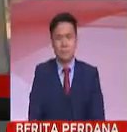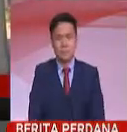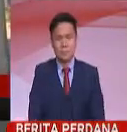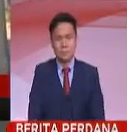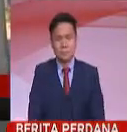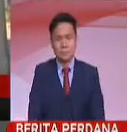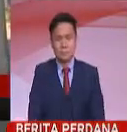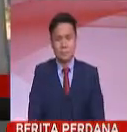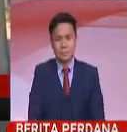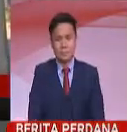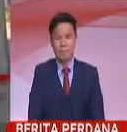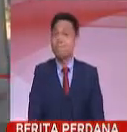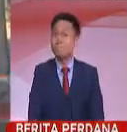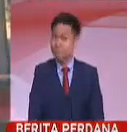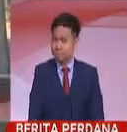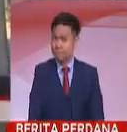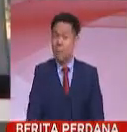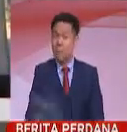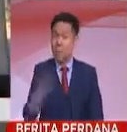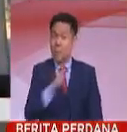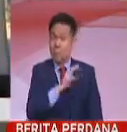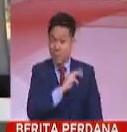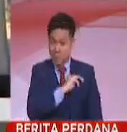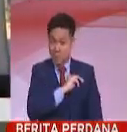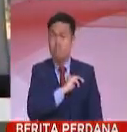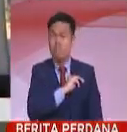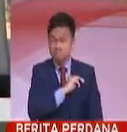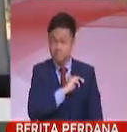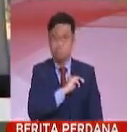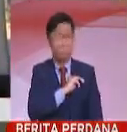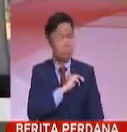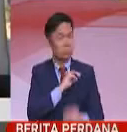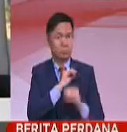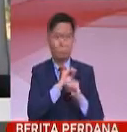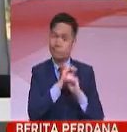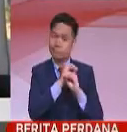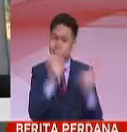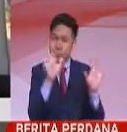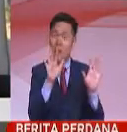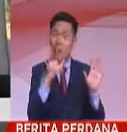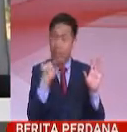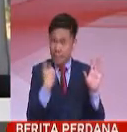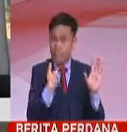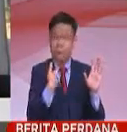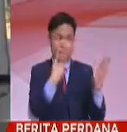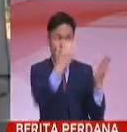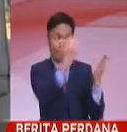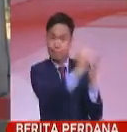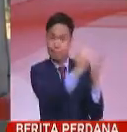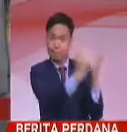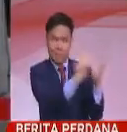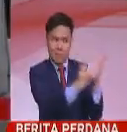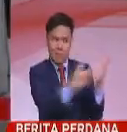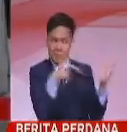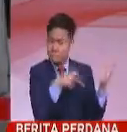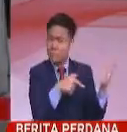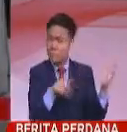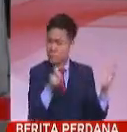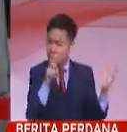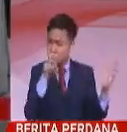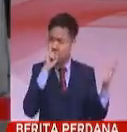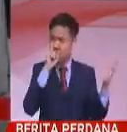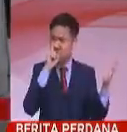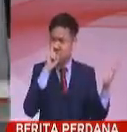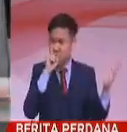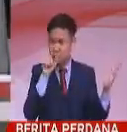Untuk kementerian, kita memang cukup terang. Bahkan kita mempunyai satu garis panduan yang cukup ketat.